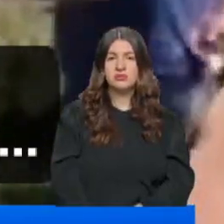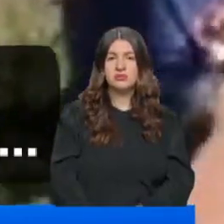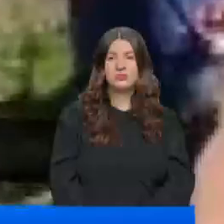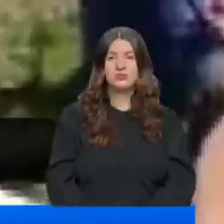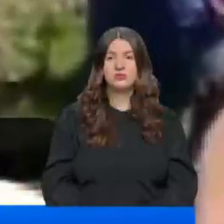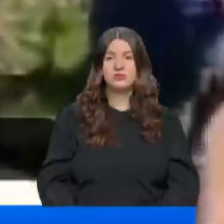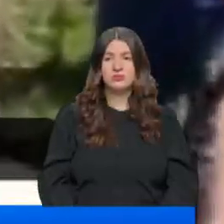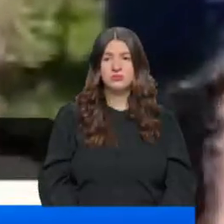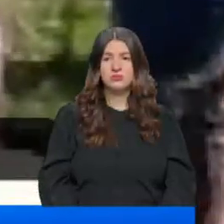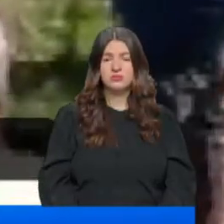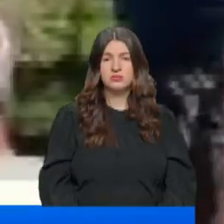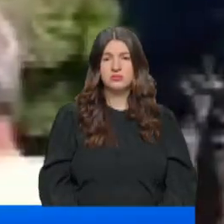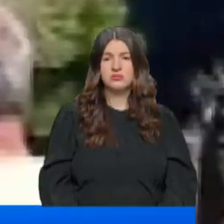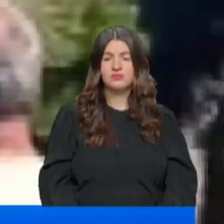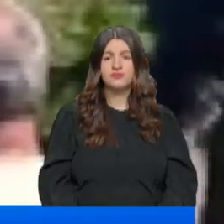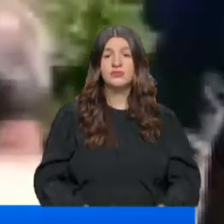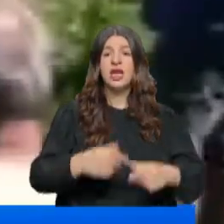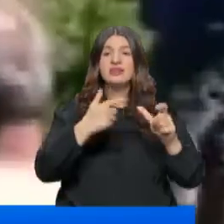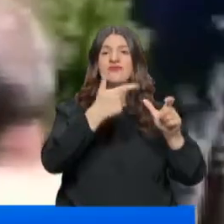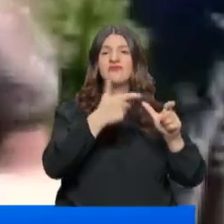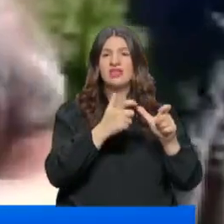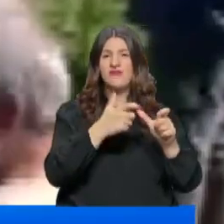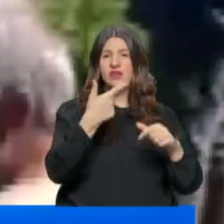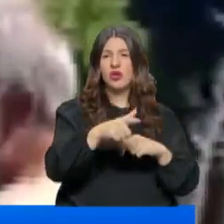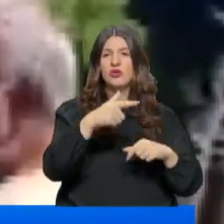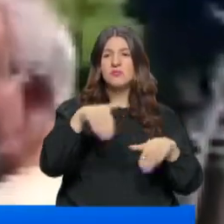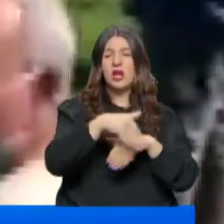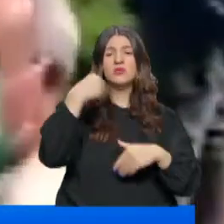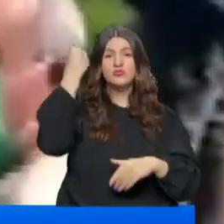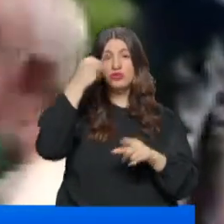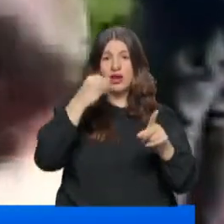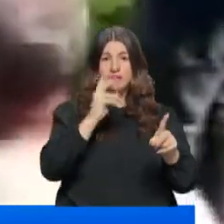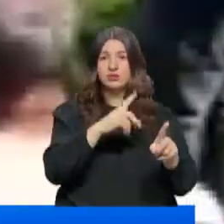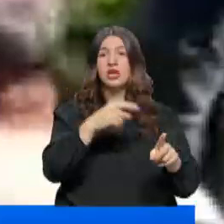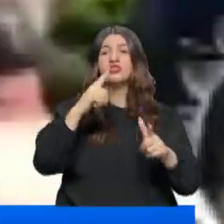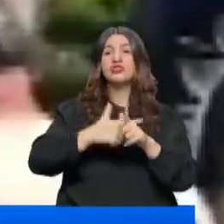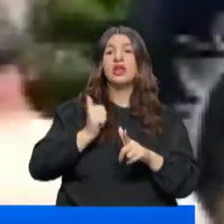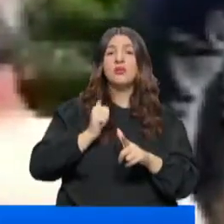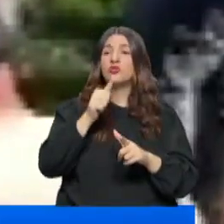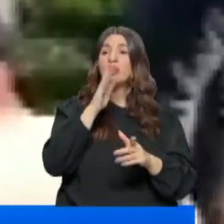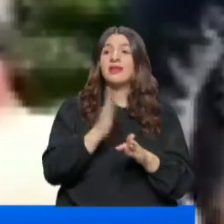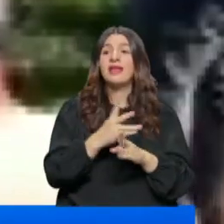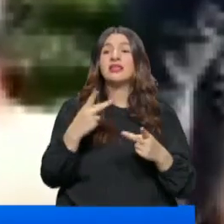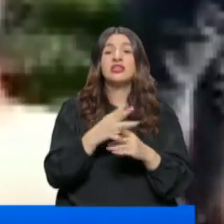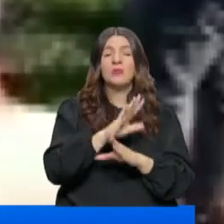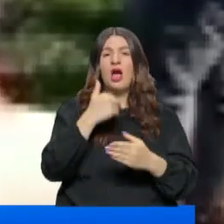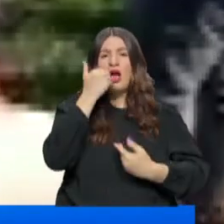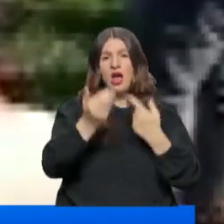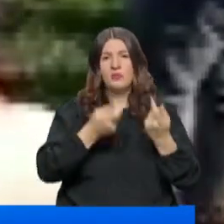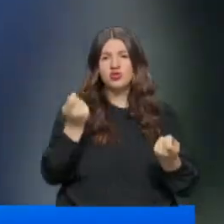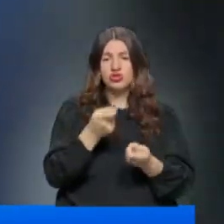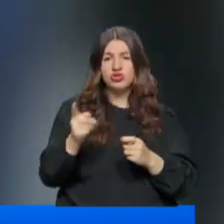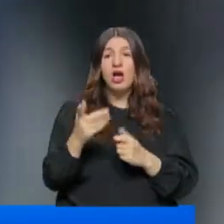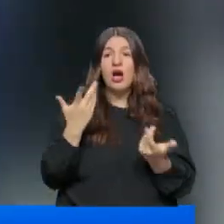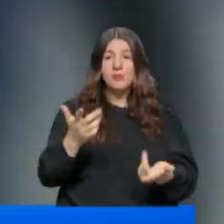bir davranış beklerdiniz bu insanlardan? Sefaköy Mahallesi Muhtarı Yusuf Kaynar jandarmaya suyun neden kesilemeyeceğini anlatmaya